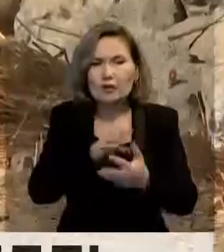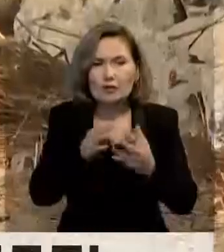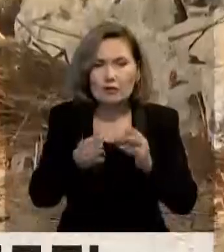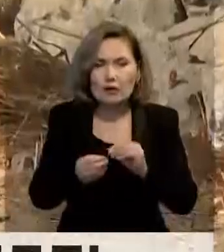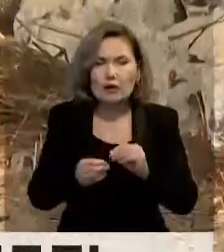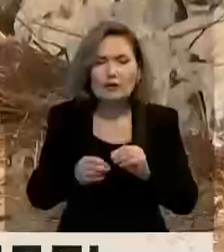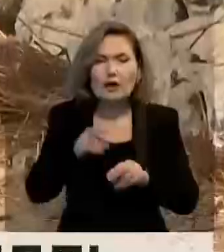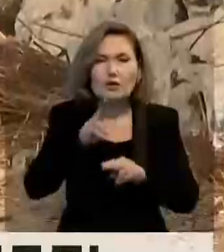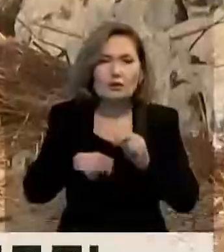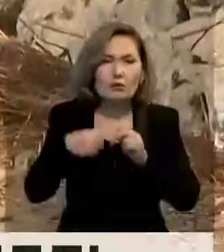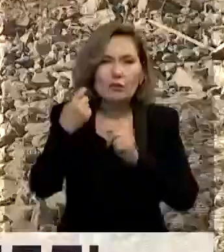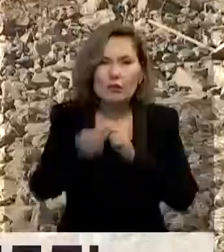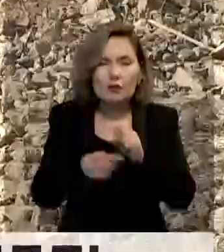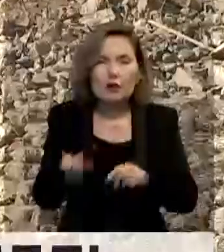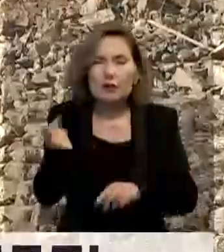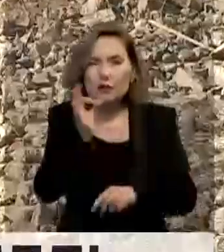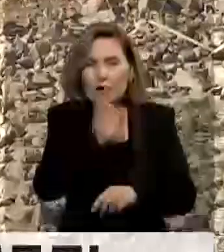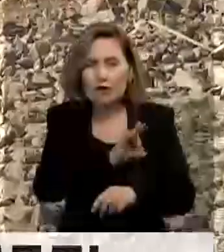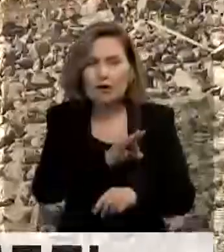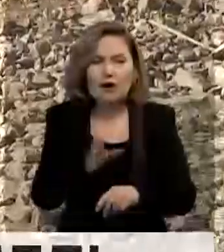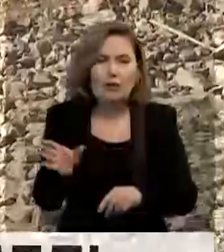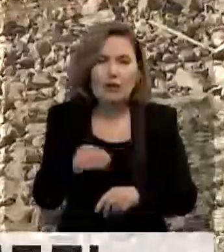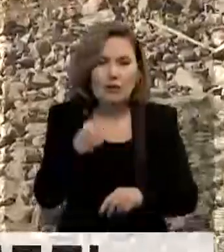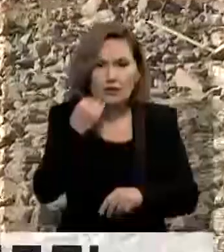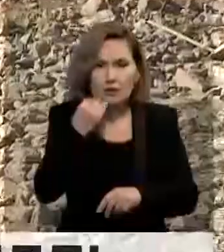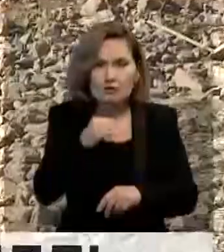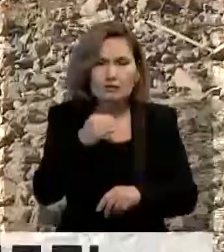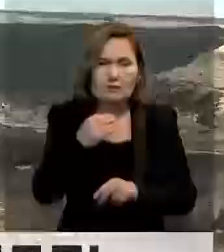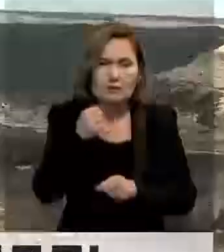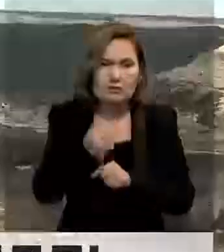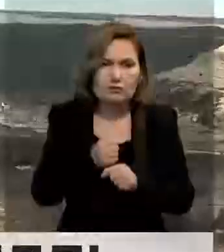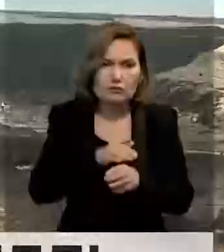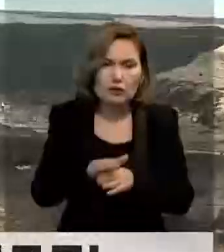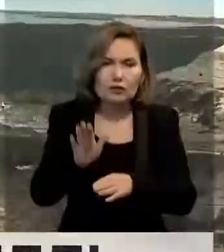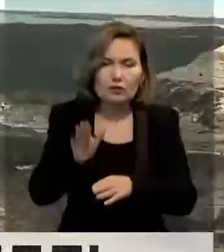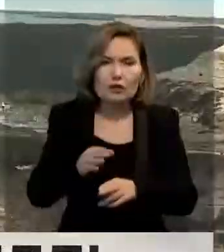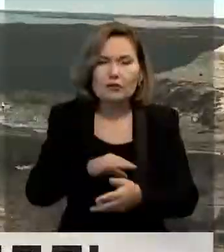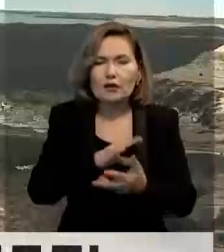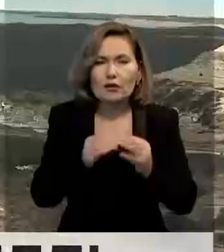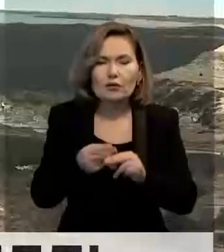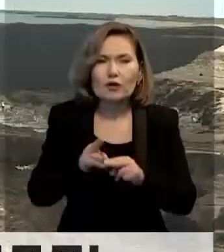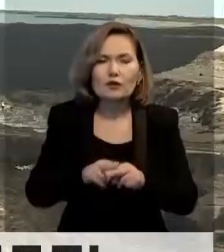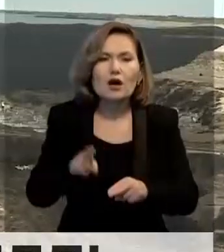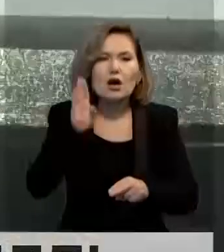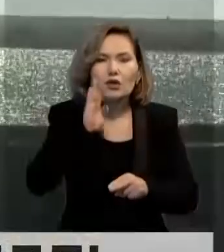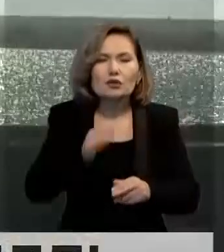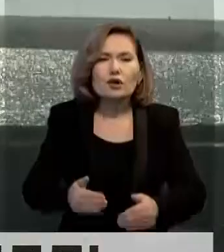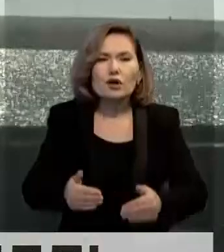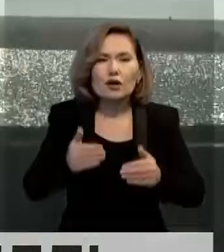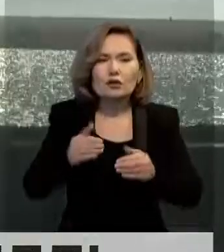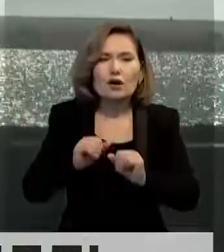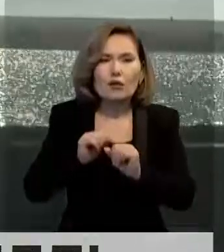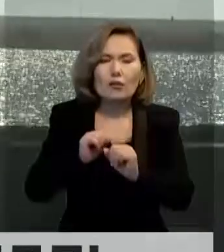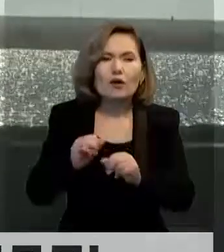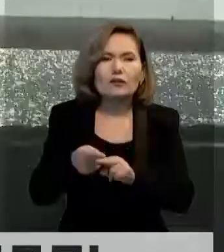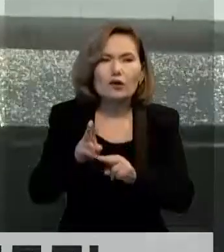қамыс салынып, қамыстың бетіне бар тас салынып, ірі таспен толтырылып жатыр. Дарияны уақытша бөгеп, ағылақты жөндеу жұмыстары